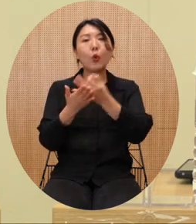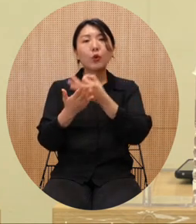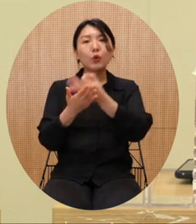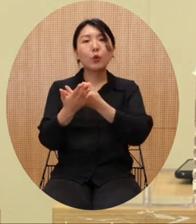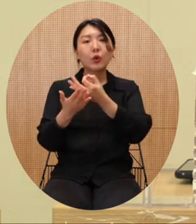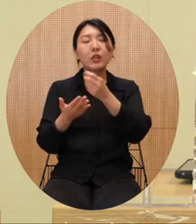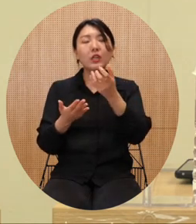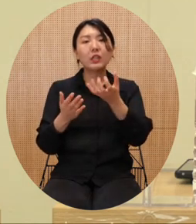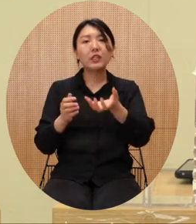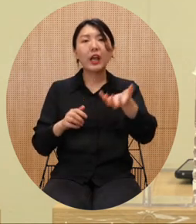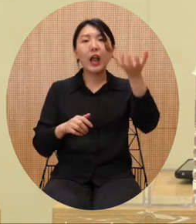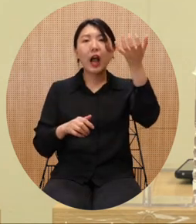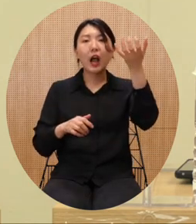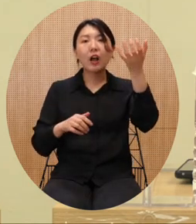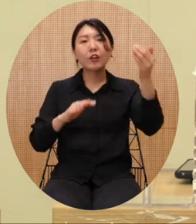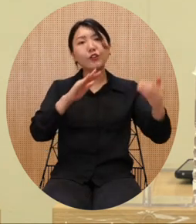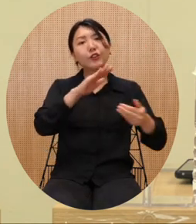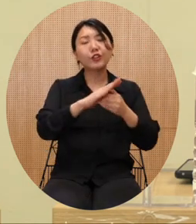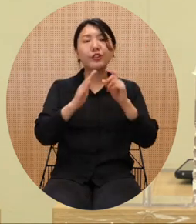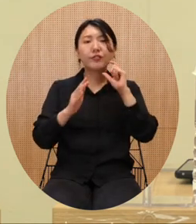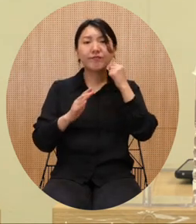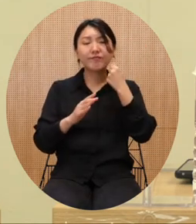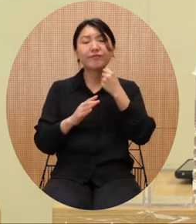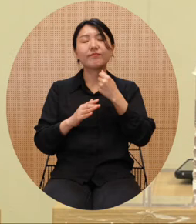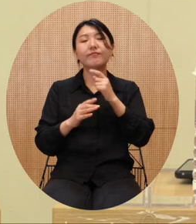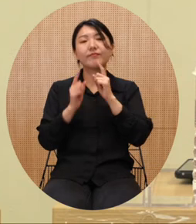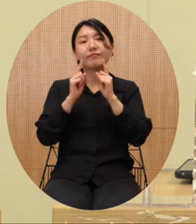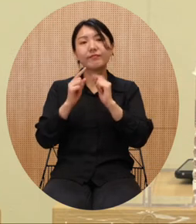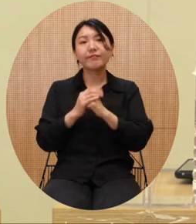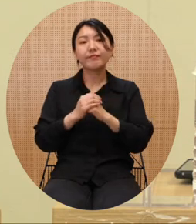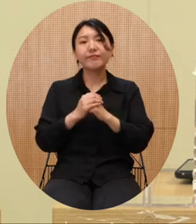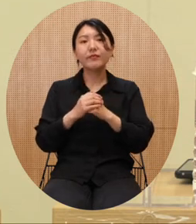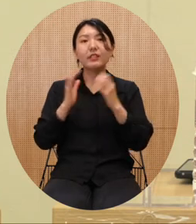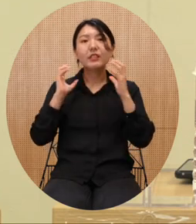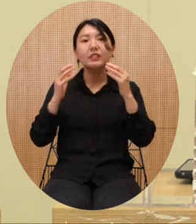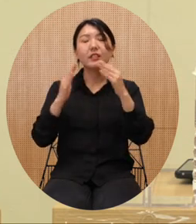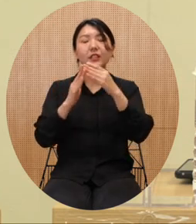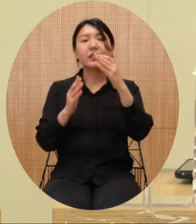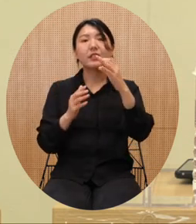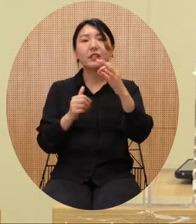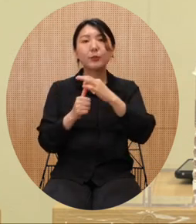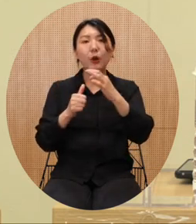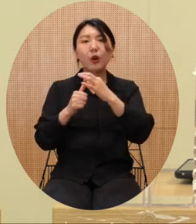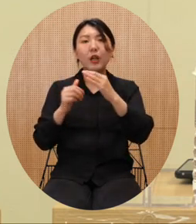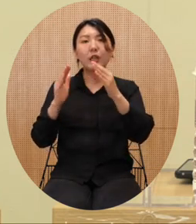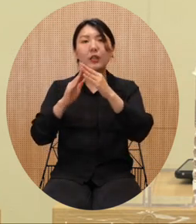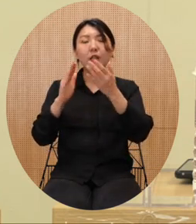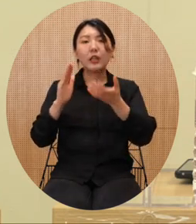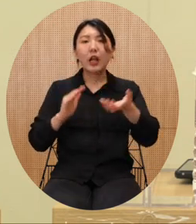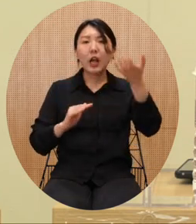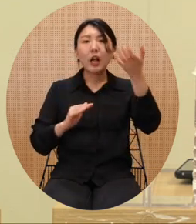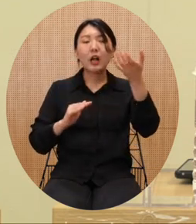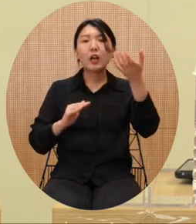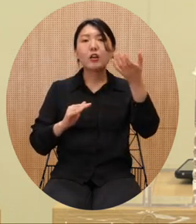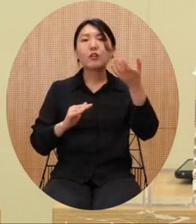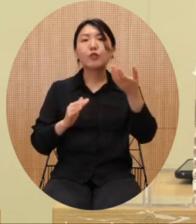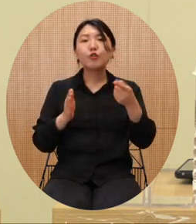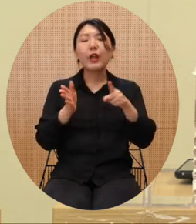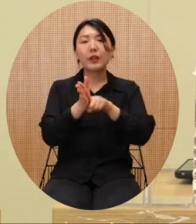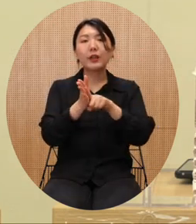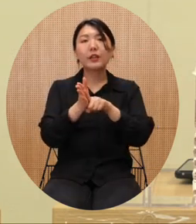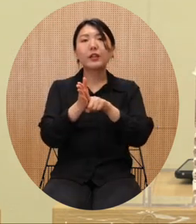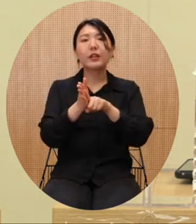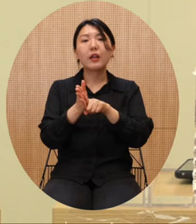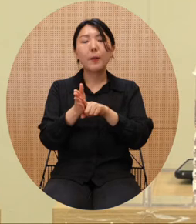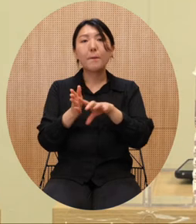소득 상향으로 이어지기가 어려울 수 있다는 걸 알 수가 있습니다. 아동주거급여가 주거상향으로 이어지기 위한